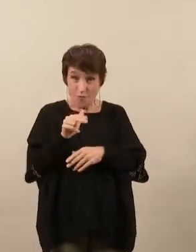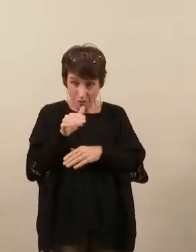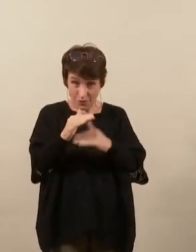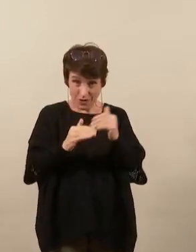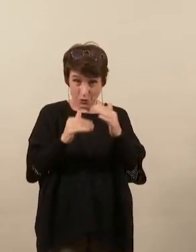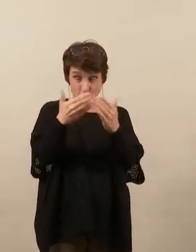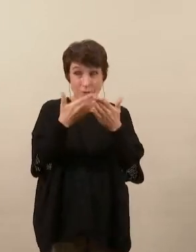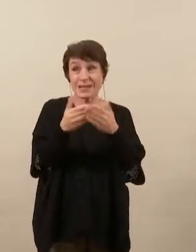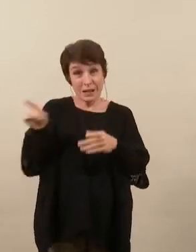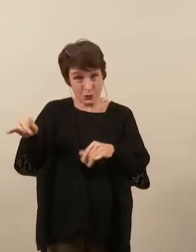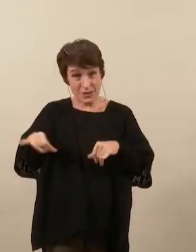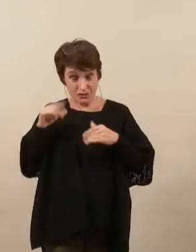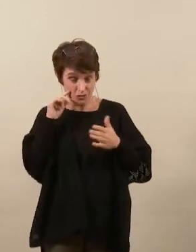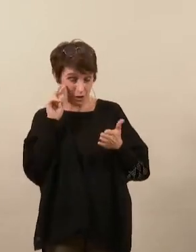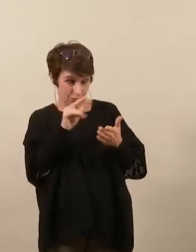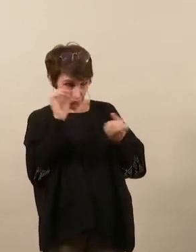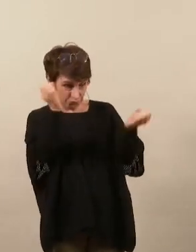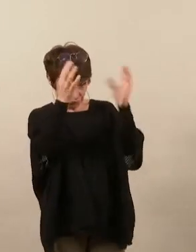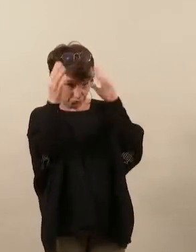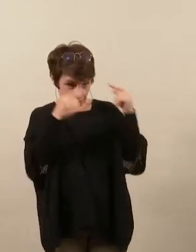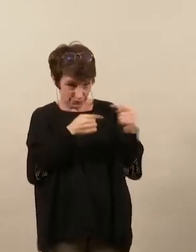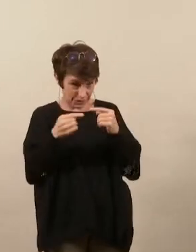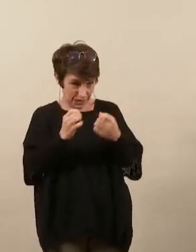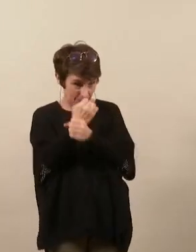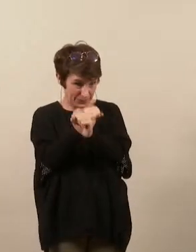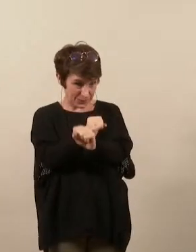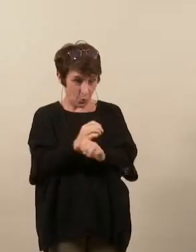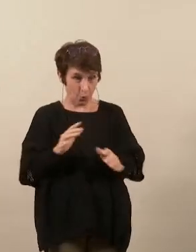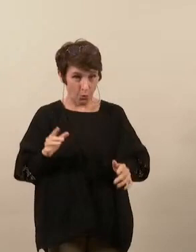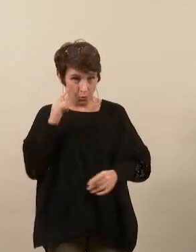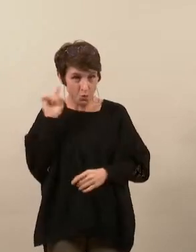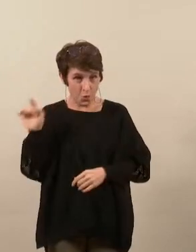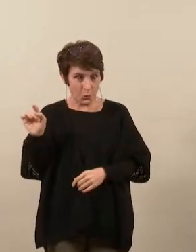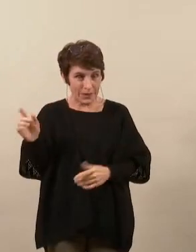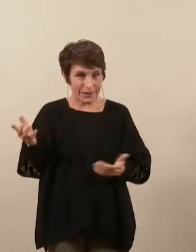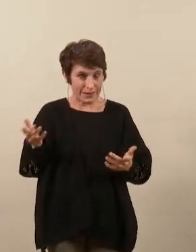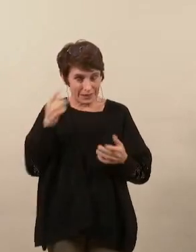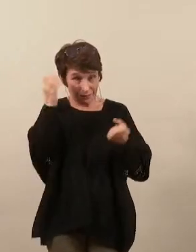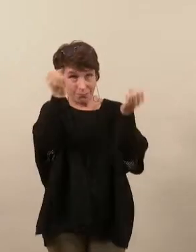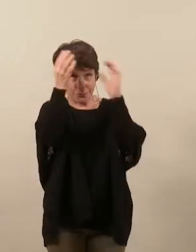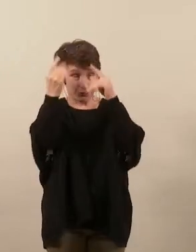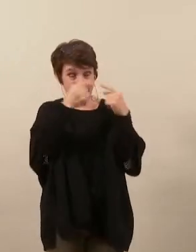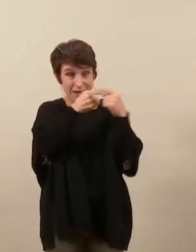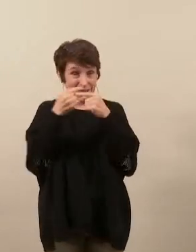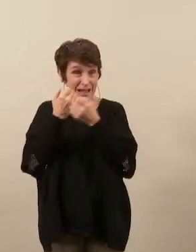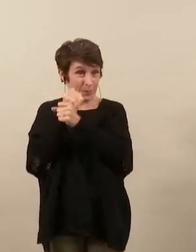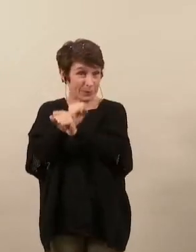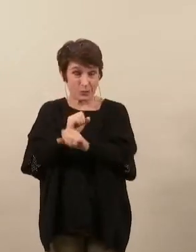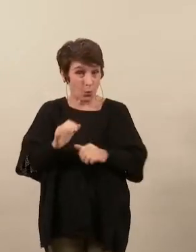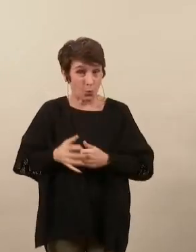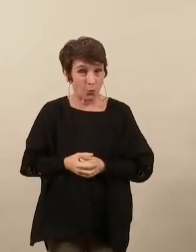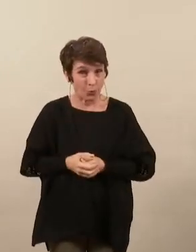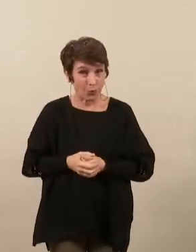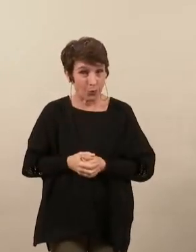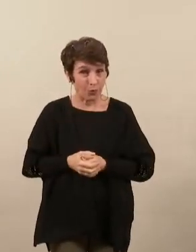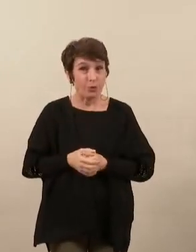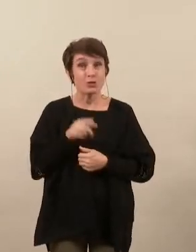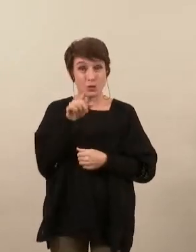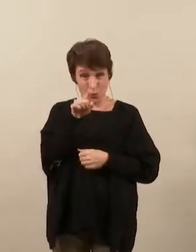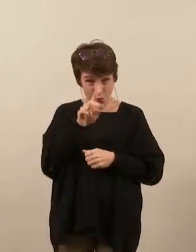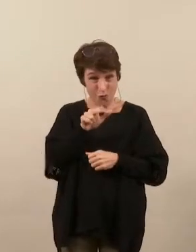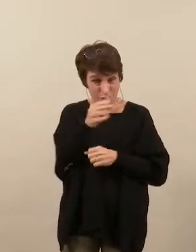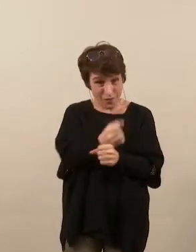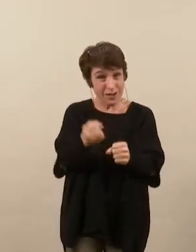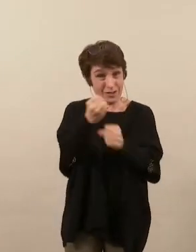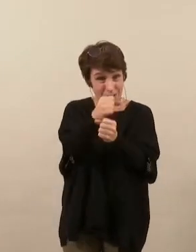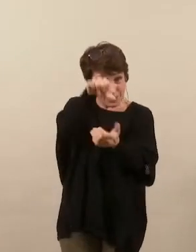En tout cas, c'est comme ça que ce jeune interprétait. Pour lui, ça résonnait comme prison de Vars. Voilà. Et donc, c'est ça que vous allez mettre au cœur de la